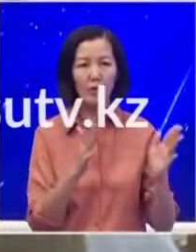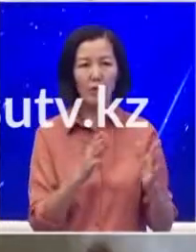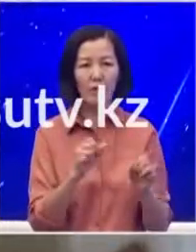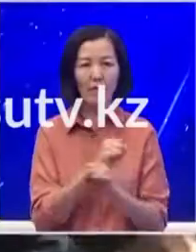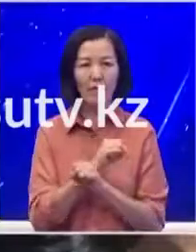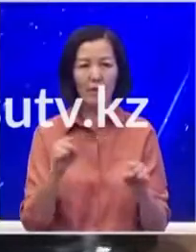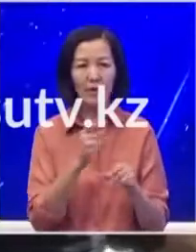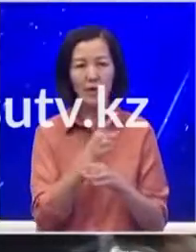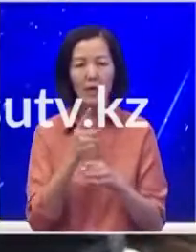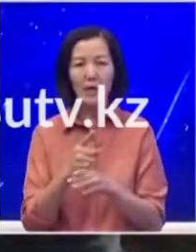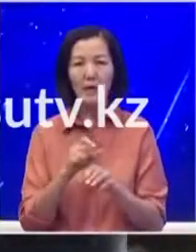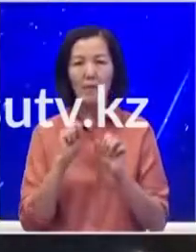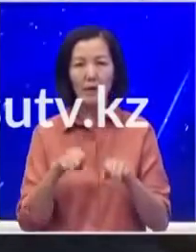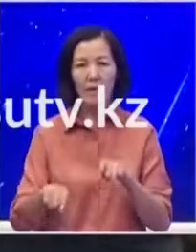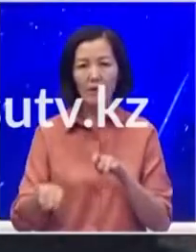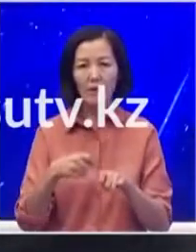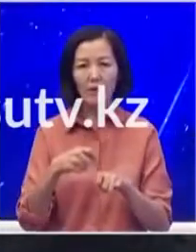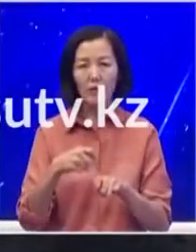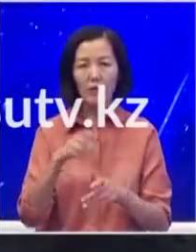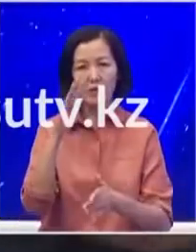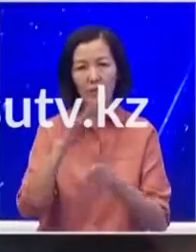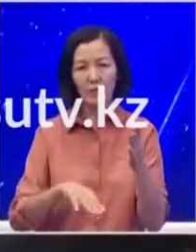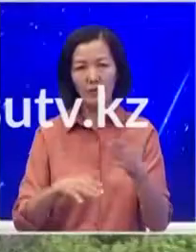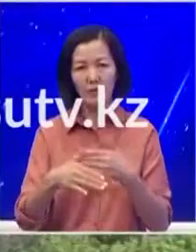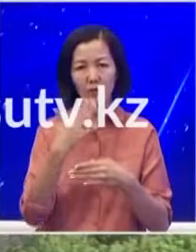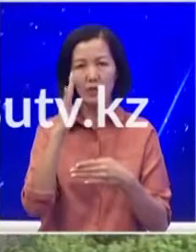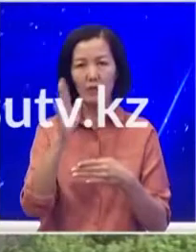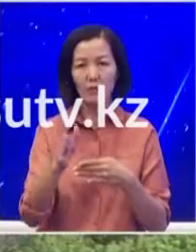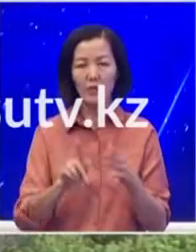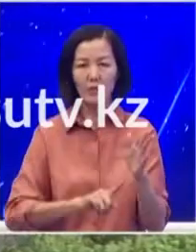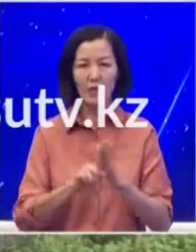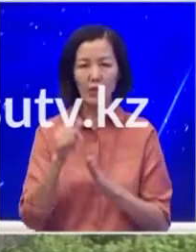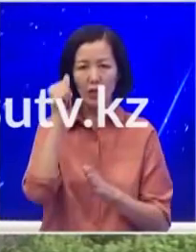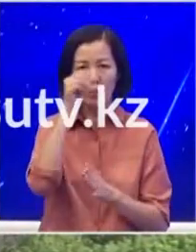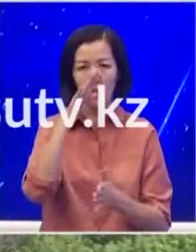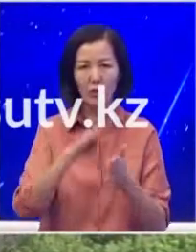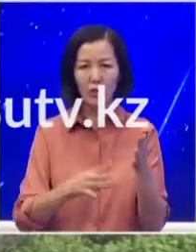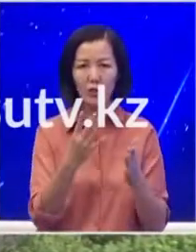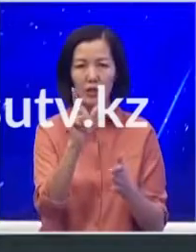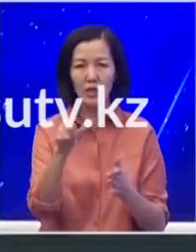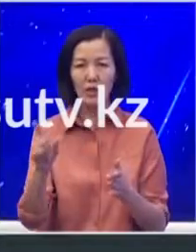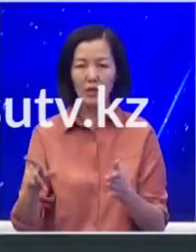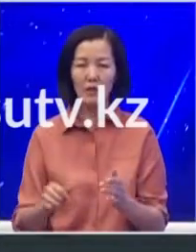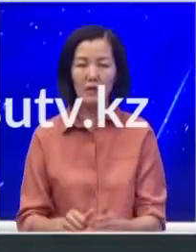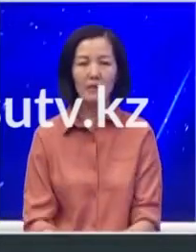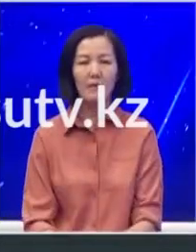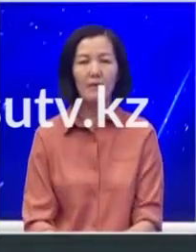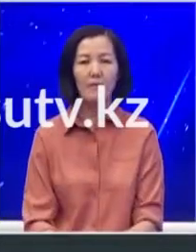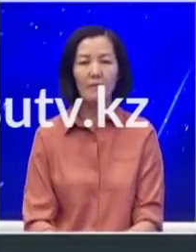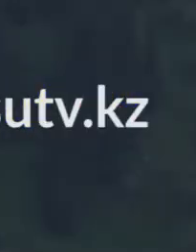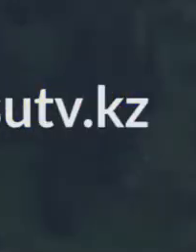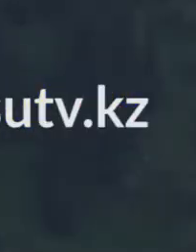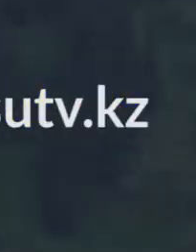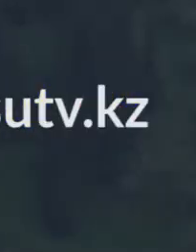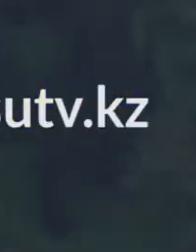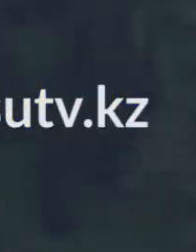за подобные правонарушения предусмотрена административная ответственность. Уже с начала года оштрафованы 4 жителя района. Руслан Нурмухамбетов,